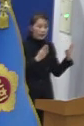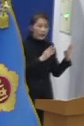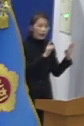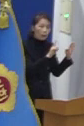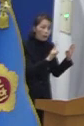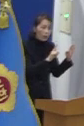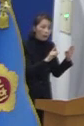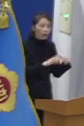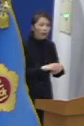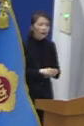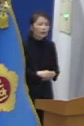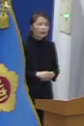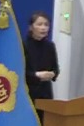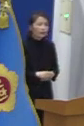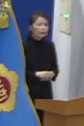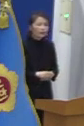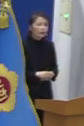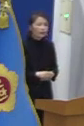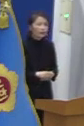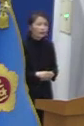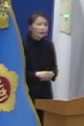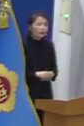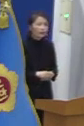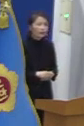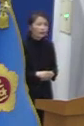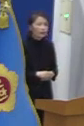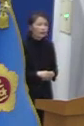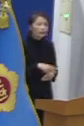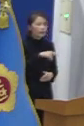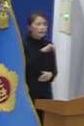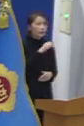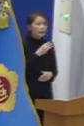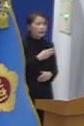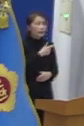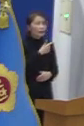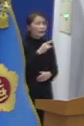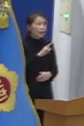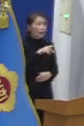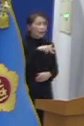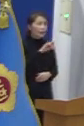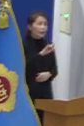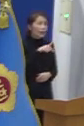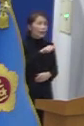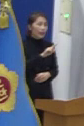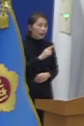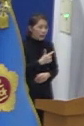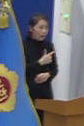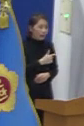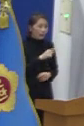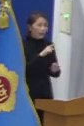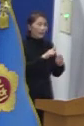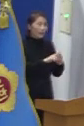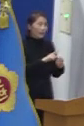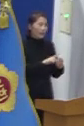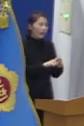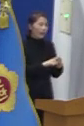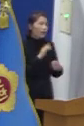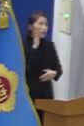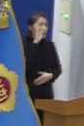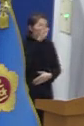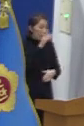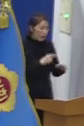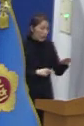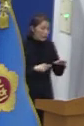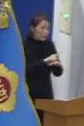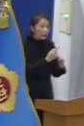리빌딩 트러스트, 신뢰 재건이었습니다. 당면한 도전 과제를 극복하고 미래로 나아가기